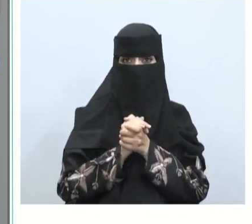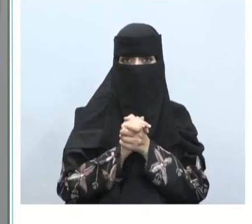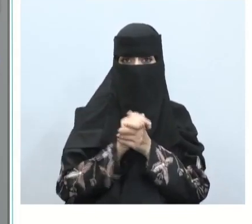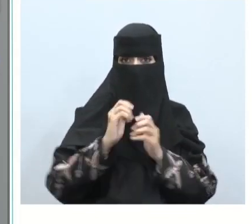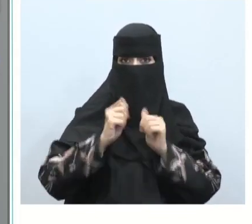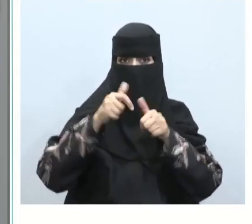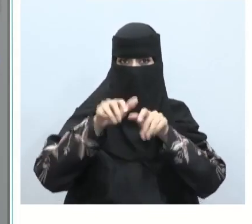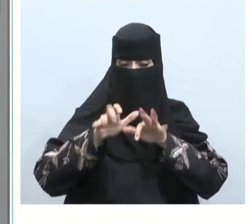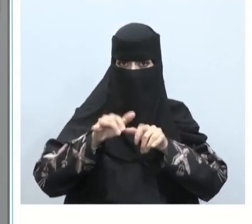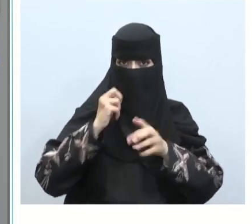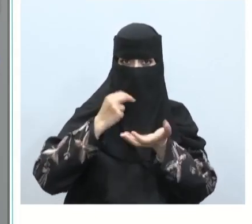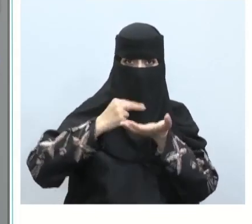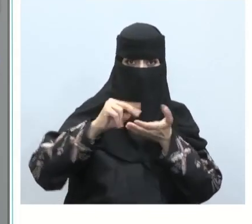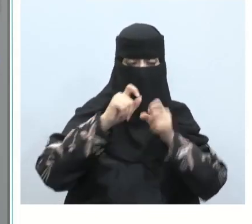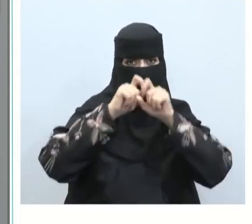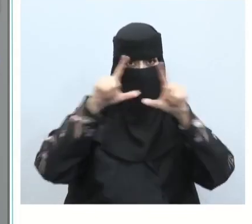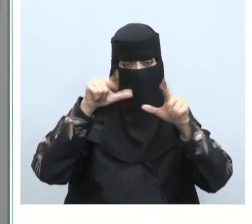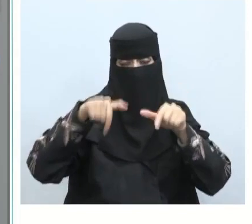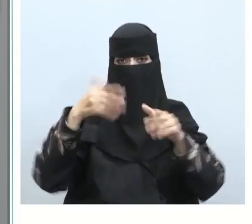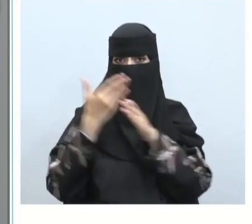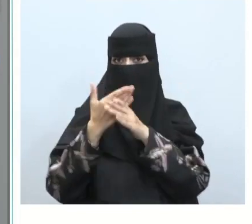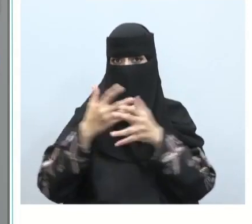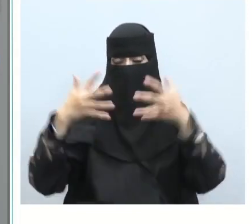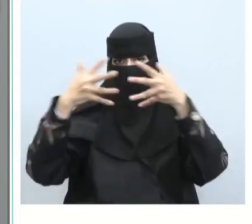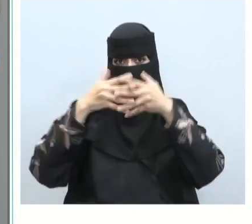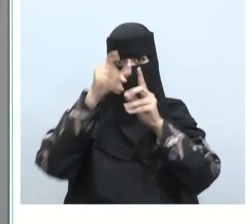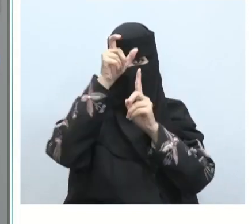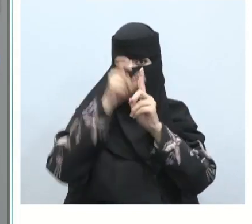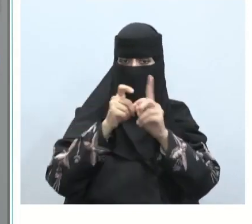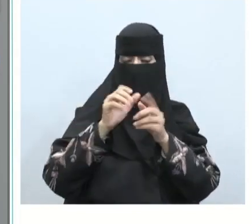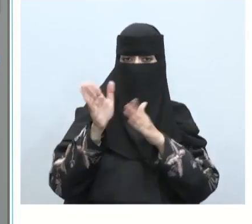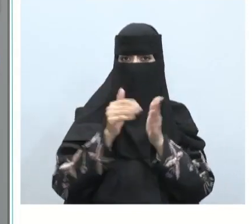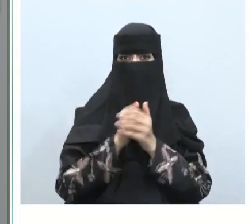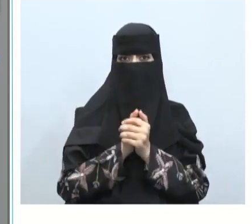يمكنك كتابه رساله توضيحيه لسبب المشاركه لزميلك